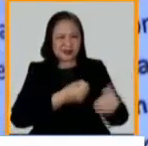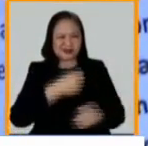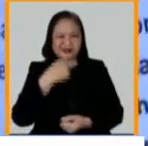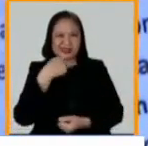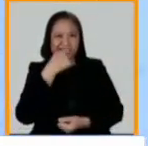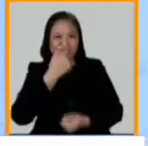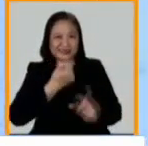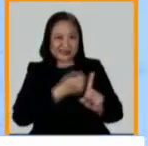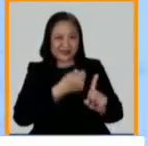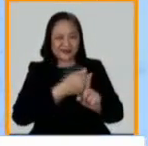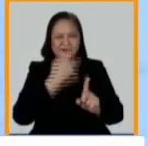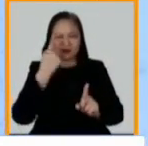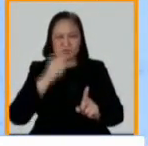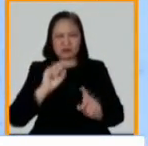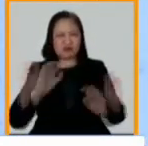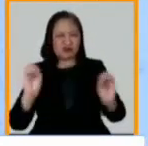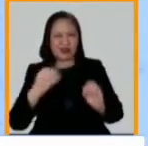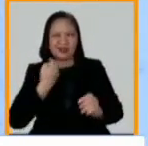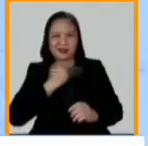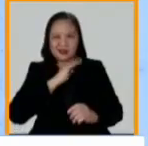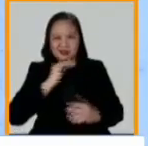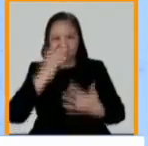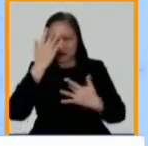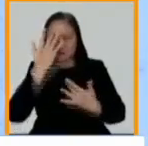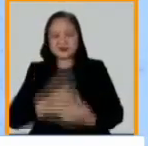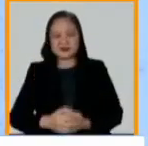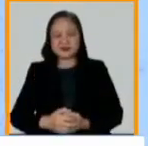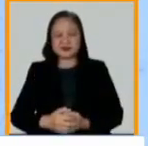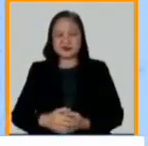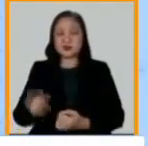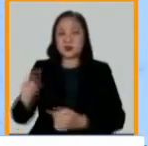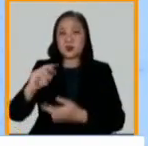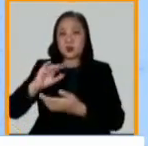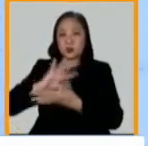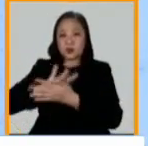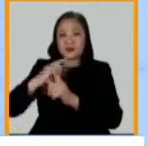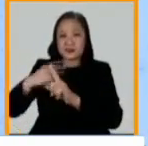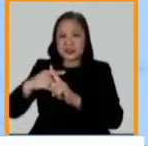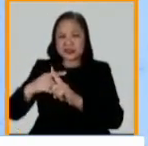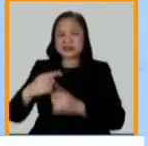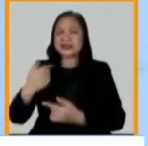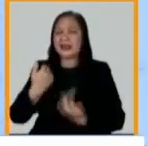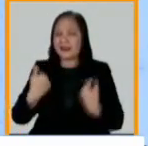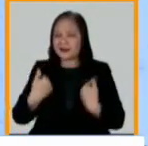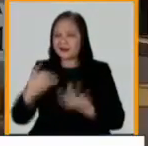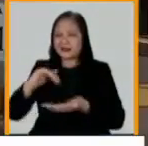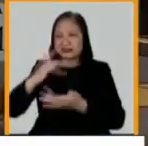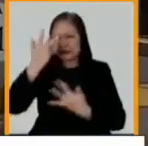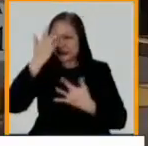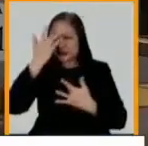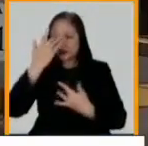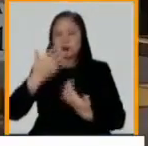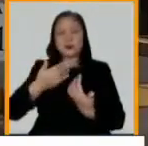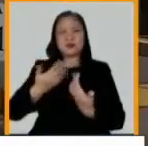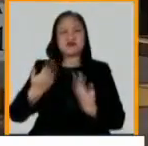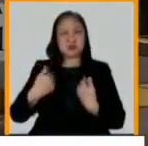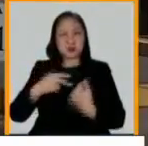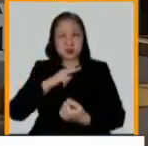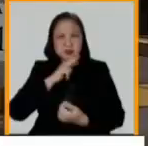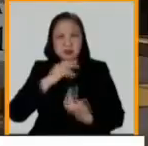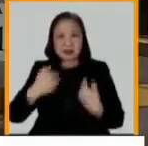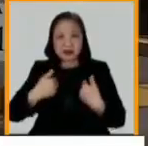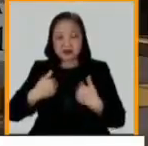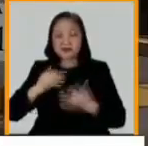Ikaw considerang COVID-19 positive ang mga individual na symptomatic, suspect, o probable COVID-19